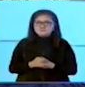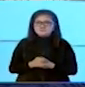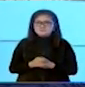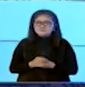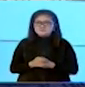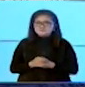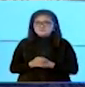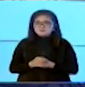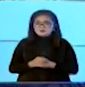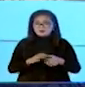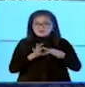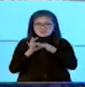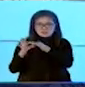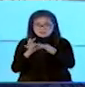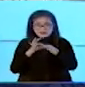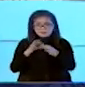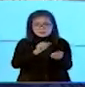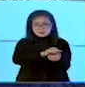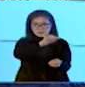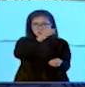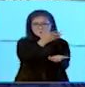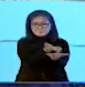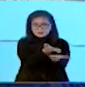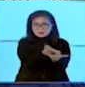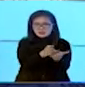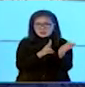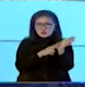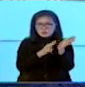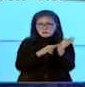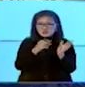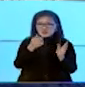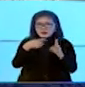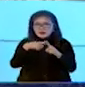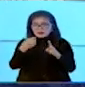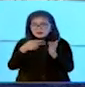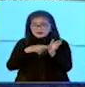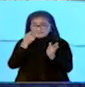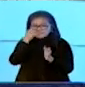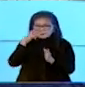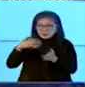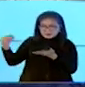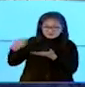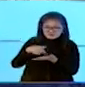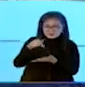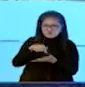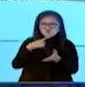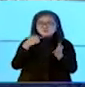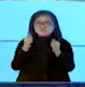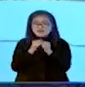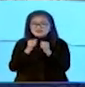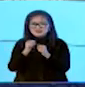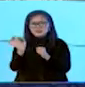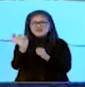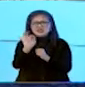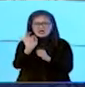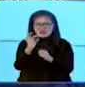embrio diminta rekening TNI AD dari waktu dan tanggal yang dijanjikan sampai hari ini tidak ada lagi realisasi